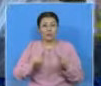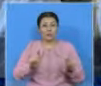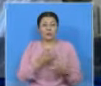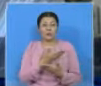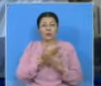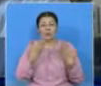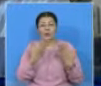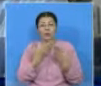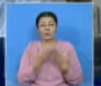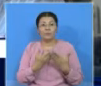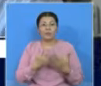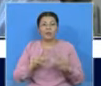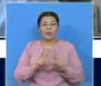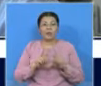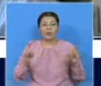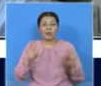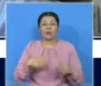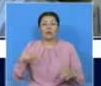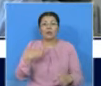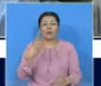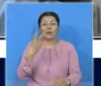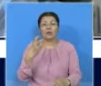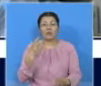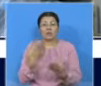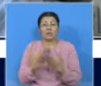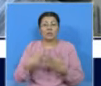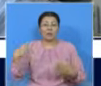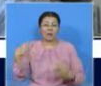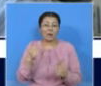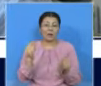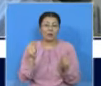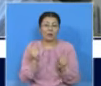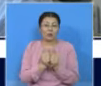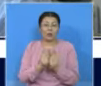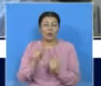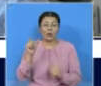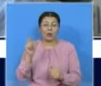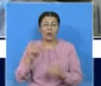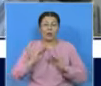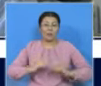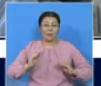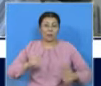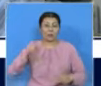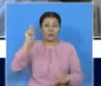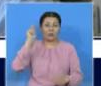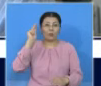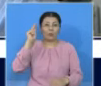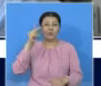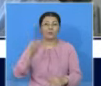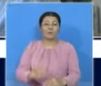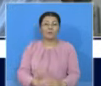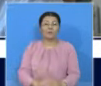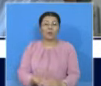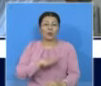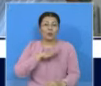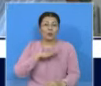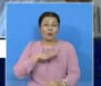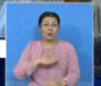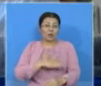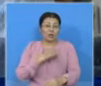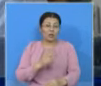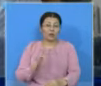Мектебіміздің негізгі жобалық қуаттылығы 1200, қазірге 1000-ға жуық бала білім алып жатыр қазіргі таңда. Енді көптен күткен